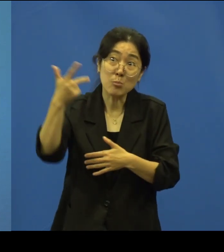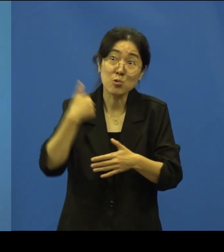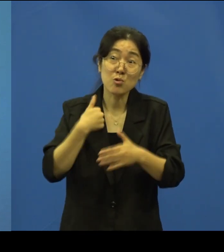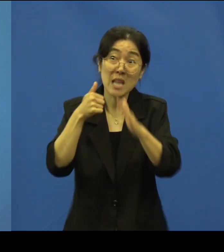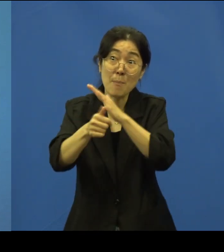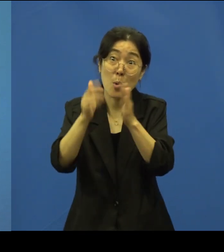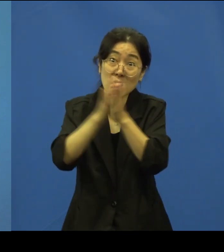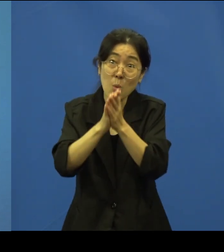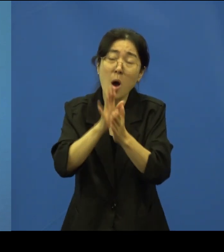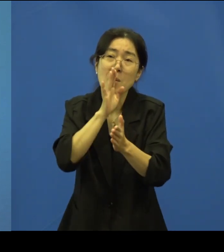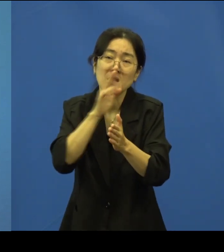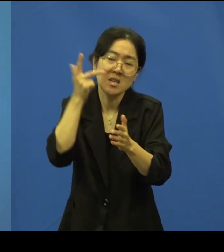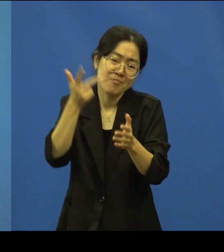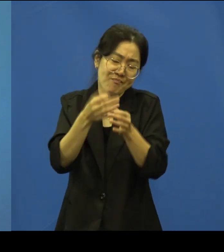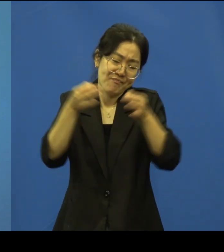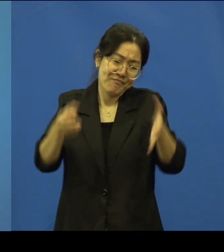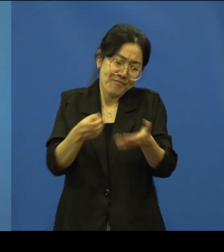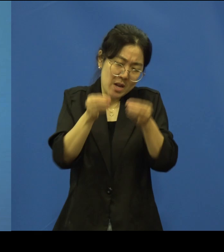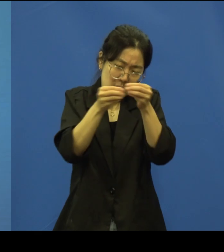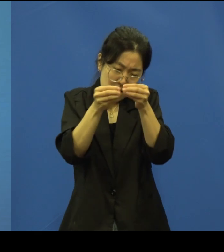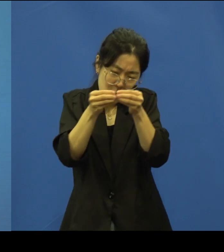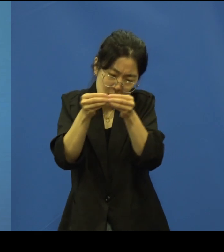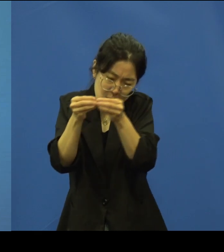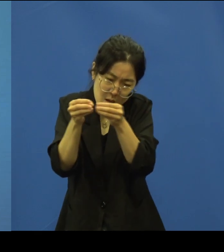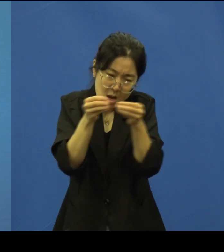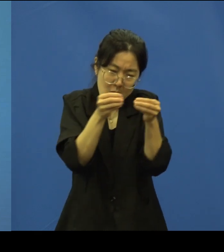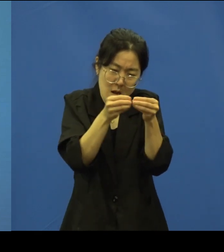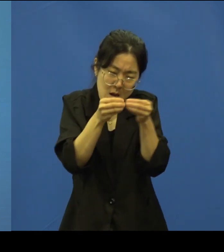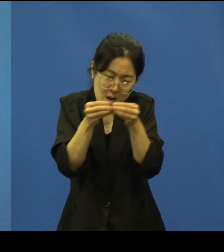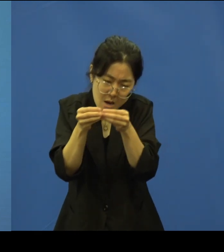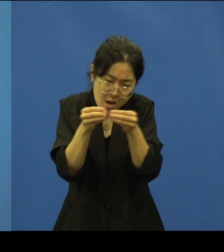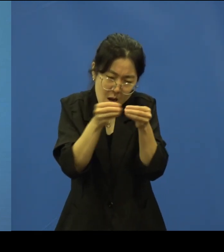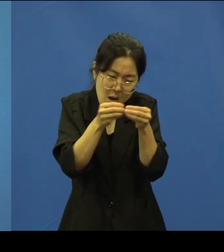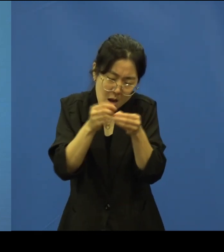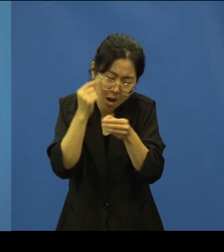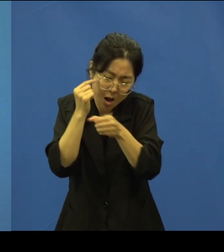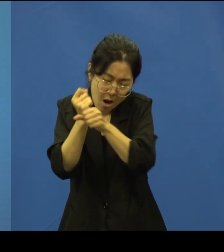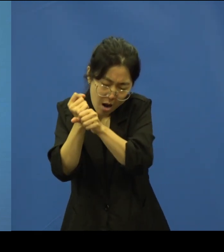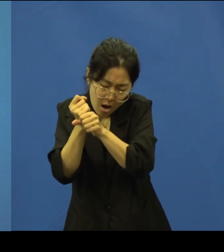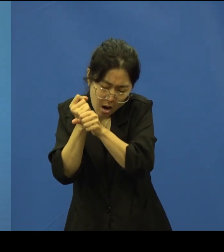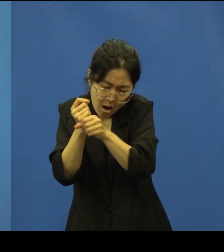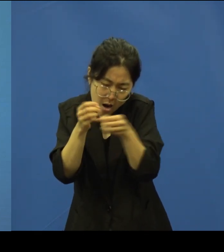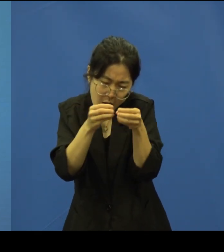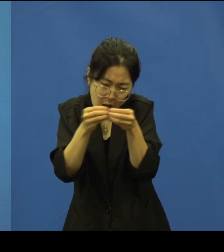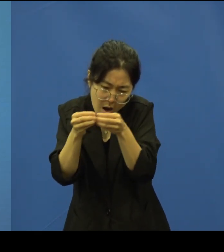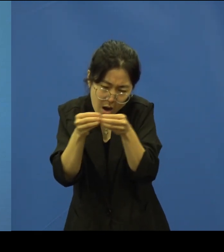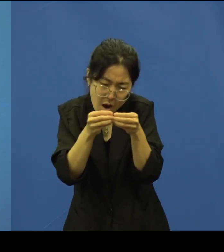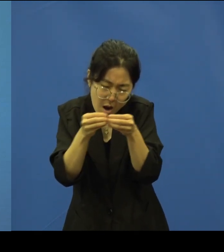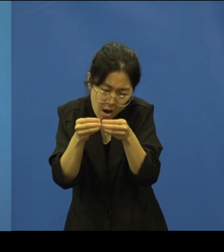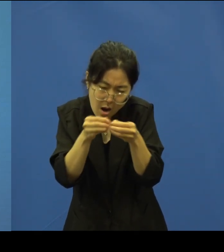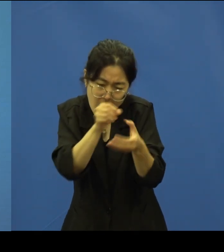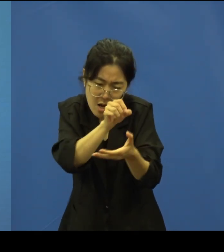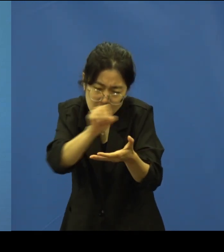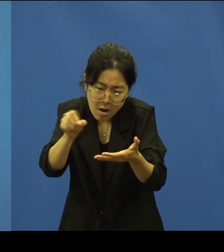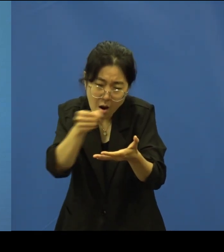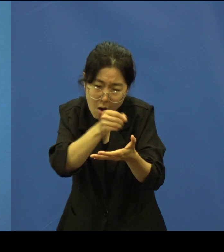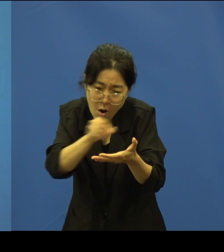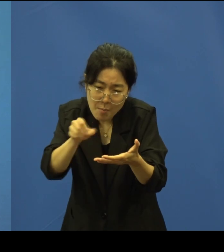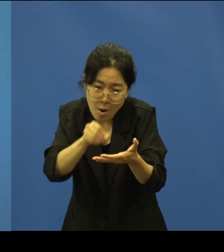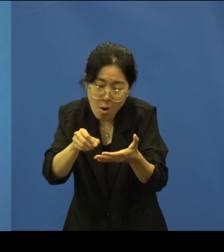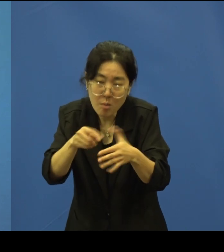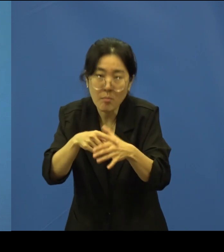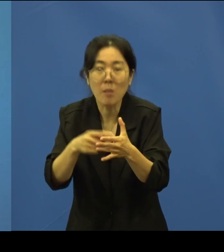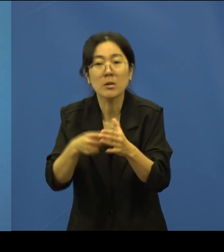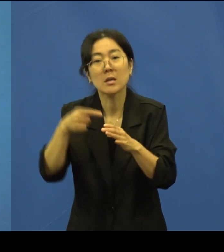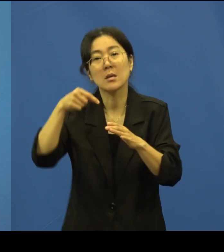막 고민하면서 하나님 앞에 이 기도문이나 기도 제목들을 쓸 때 내 기도가 점점 더